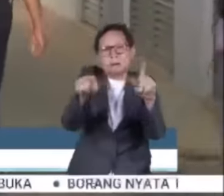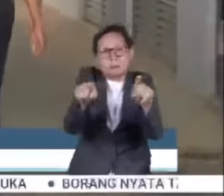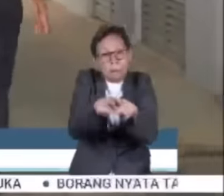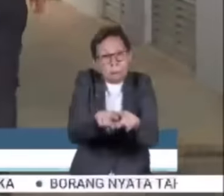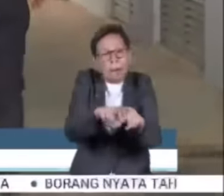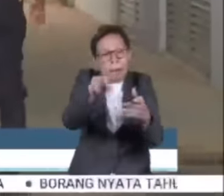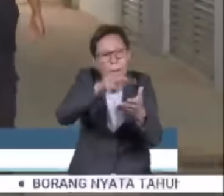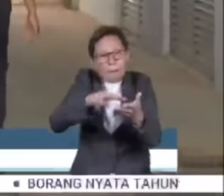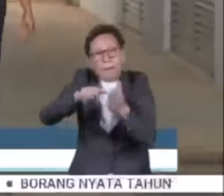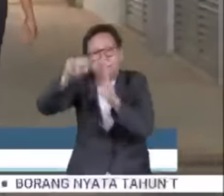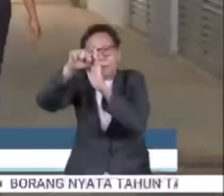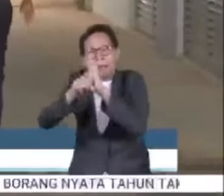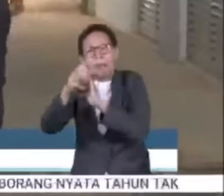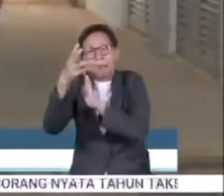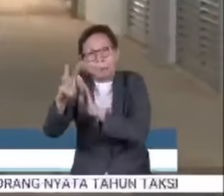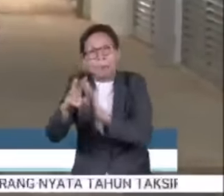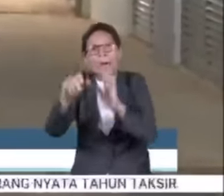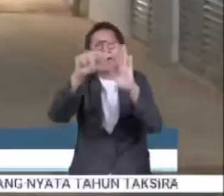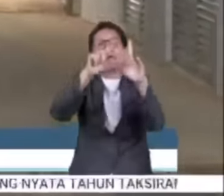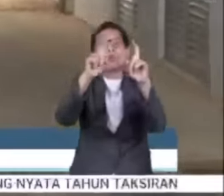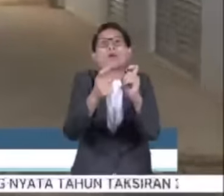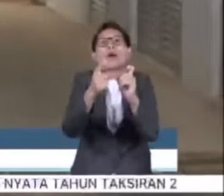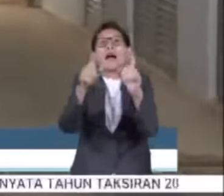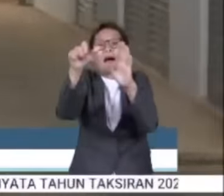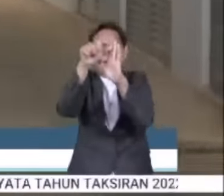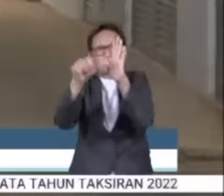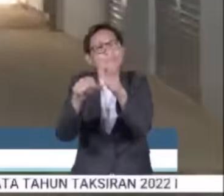dibaca bersama Seksyen 16-A Akta Sama.